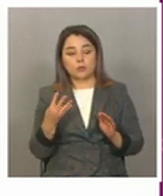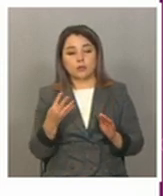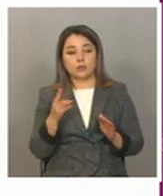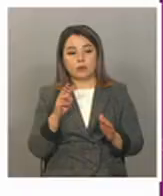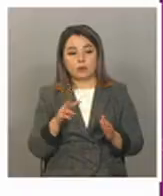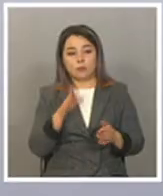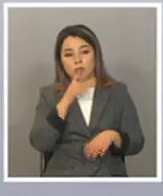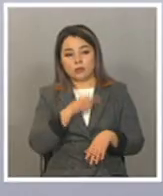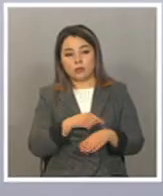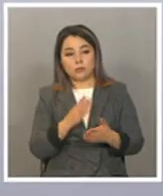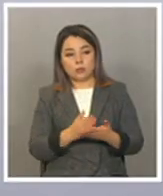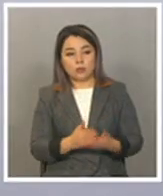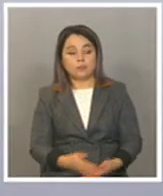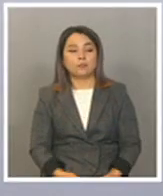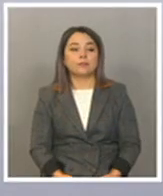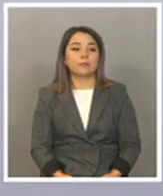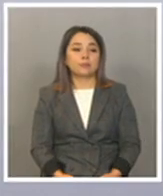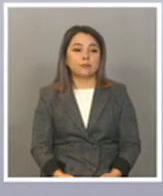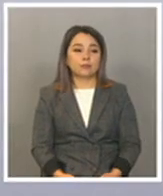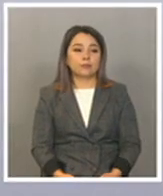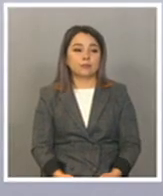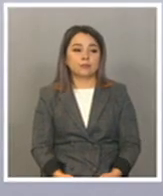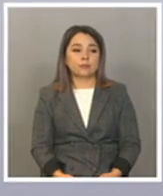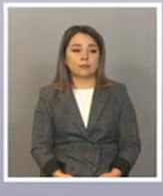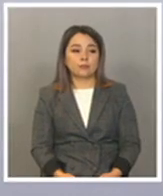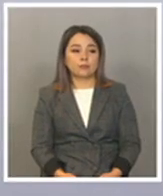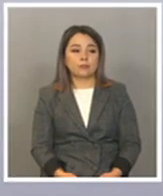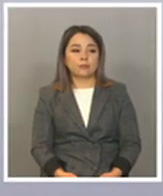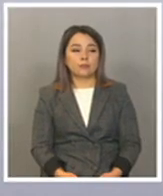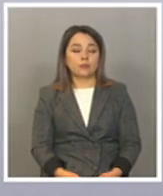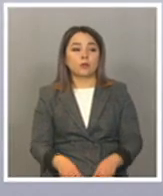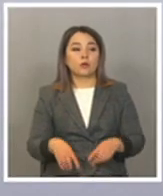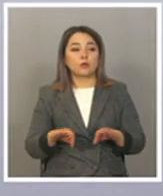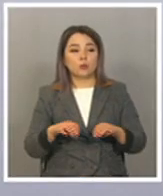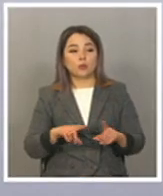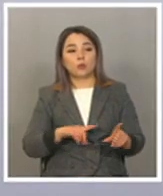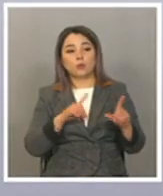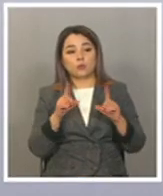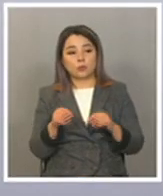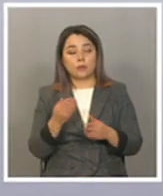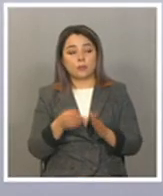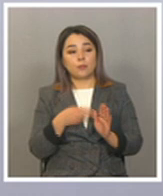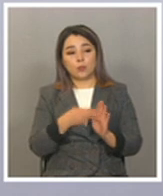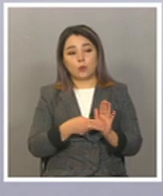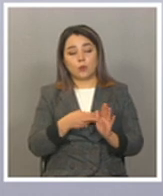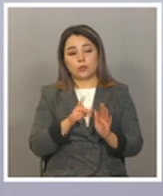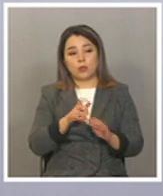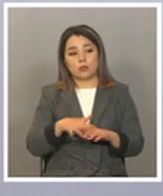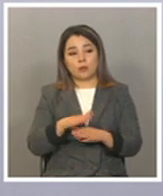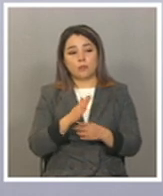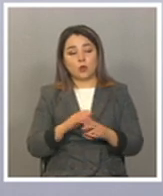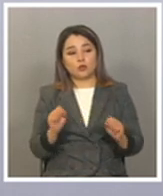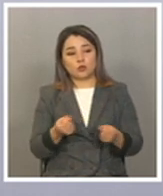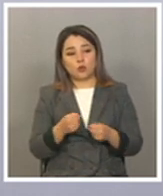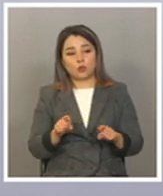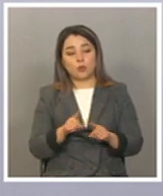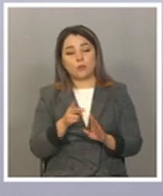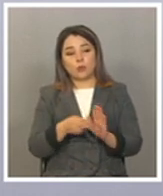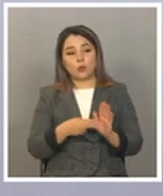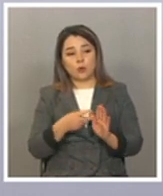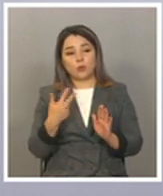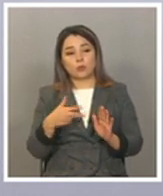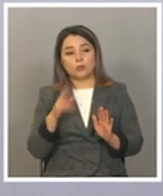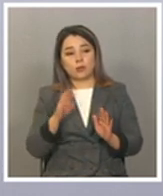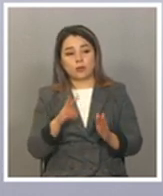километр сағат екен. Тапсырма. Жолаушылар пойызының жылдамдығы жүрдек пойыз жылдамдығынан 30